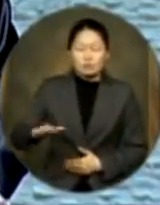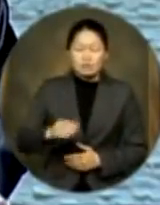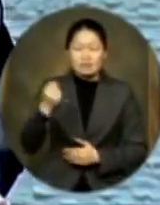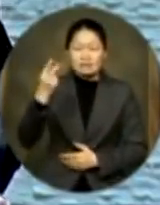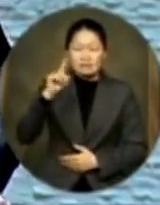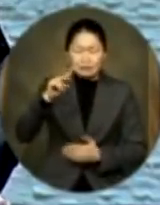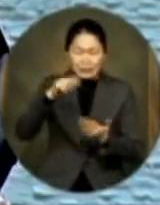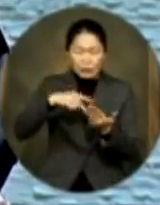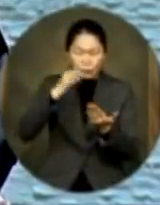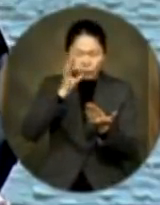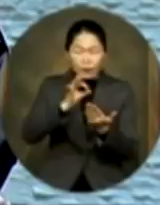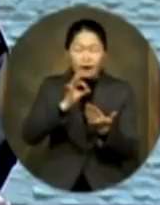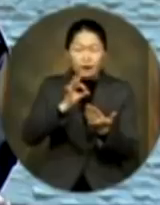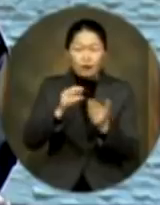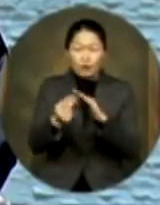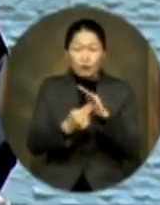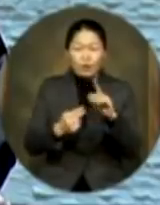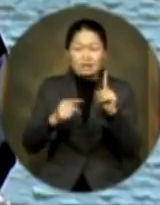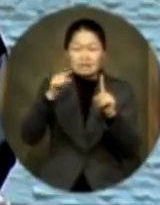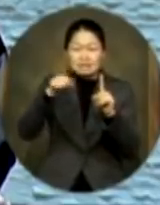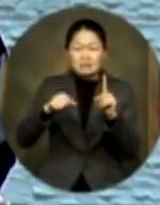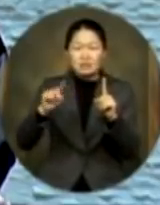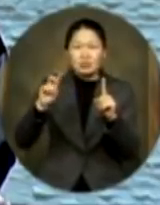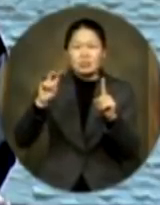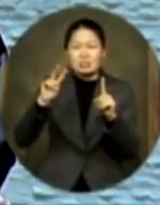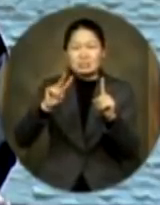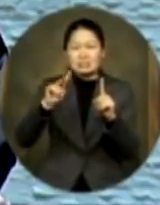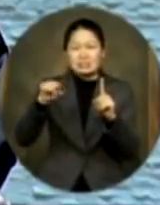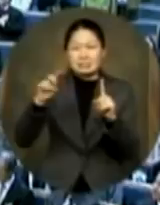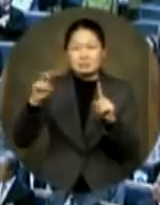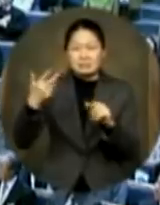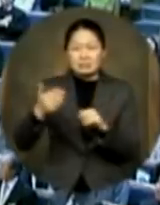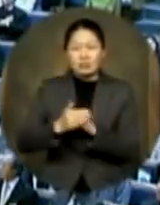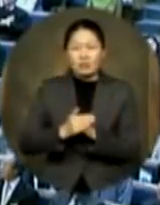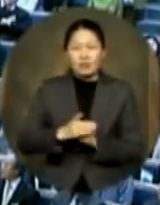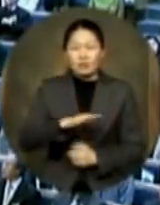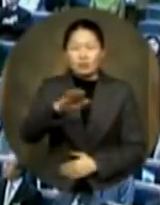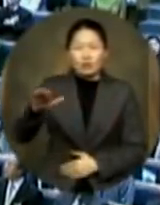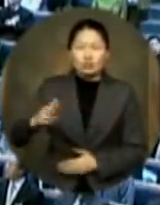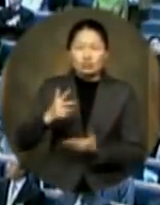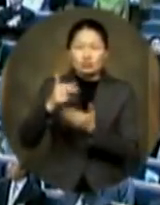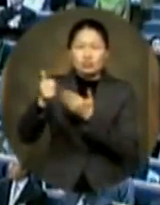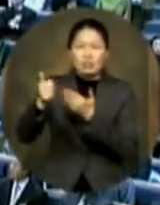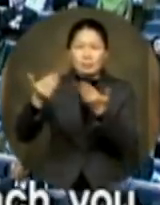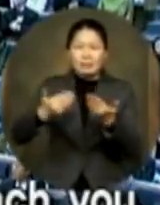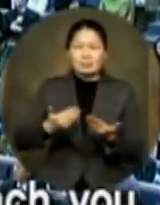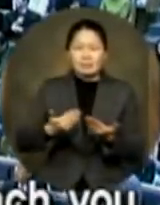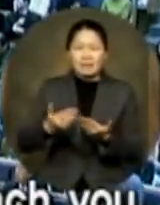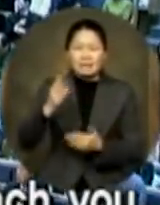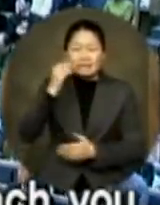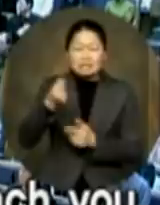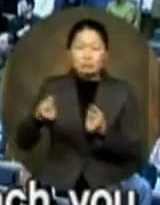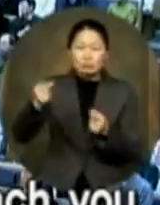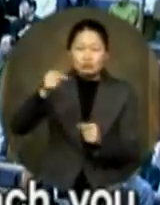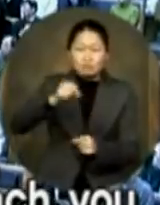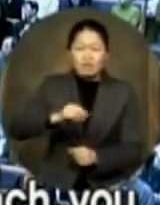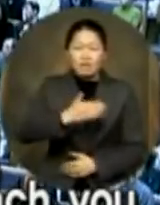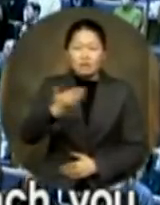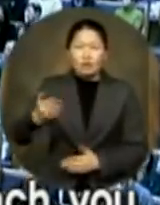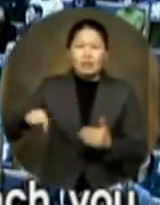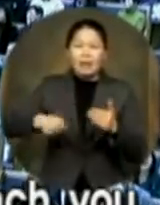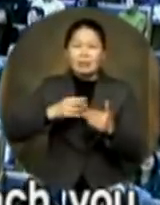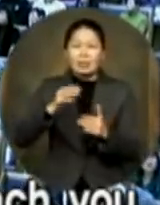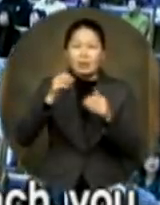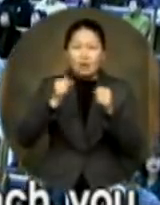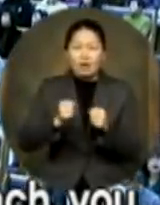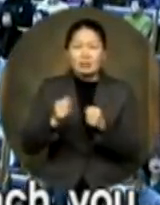읽으실 까요 요한일서 2장 27절 말씀 너희는 주께 받은 바 기름 부음이 너희 안에